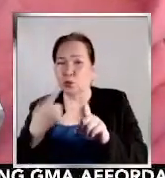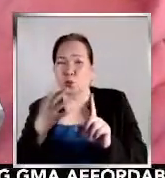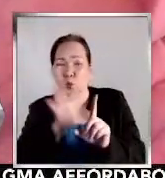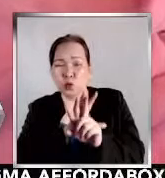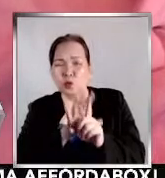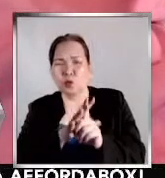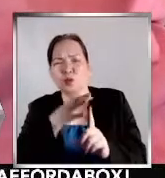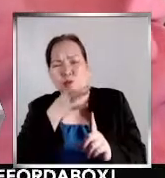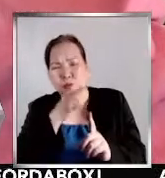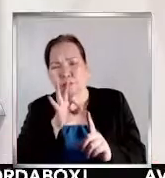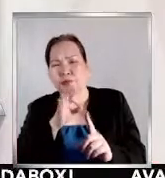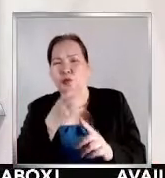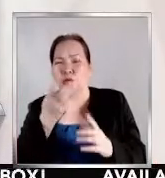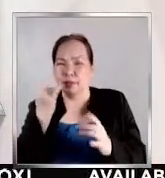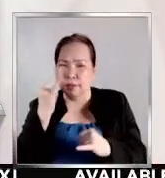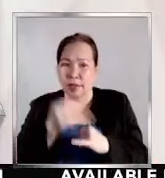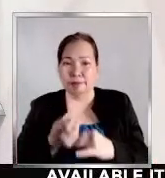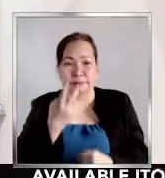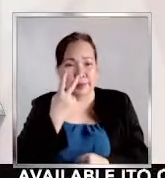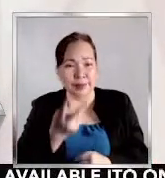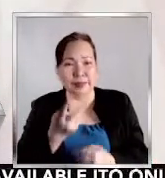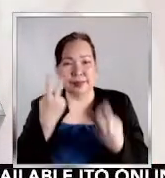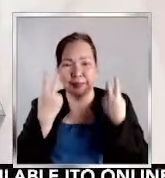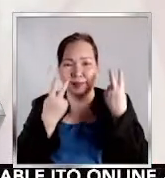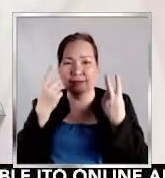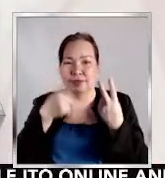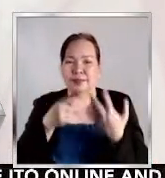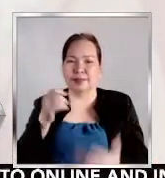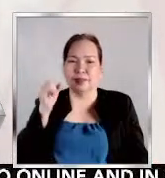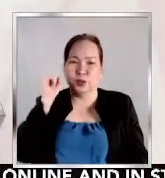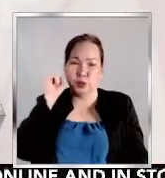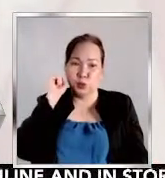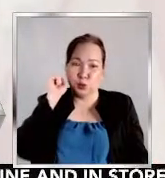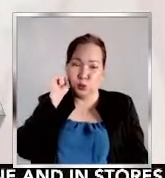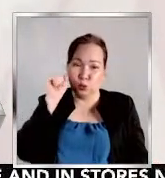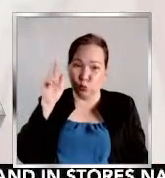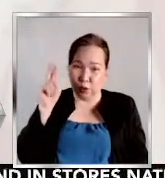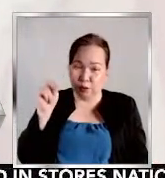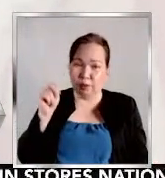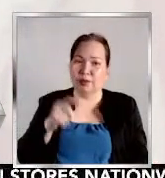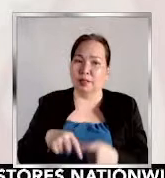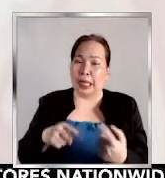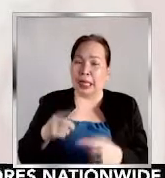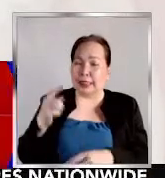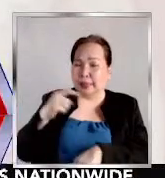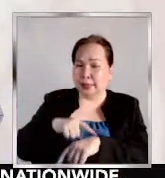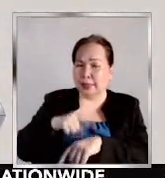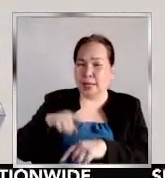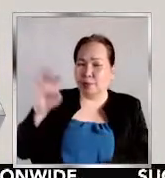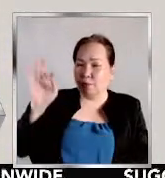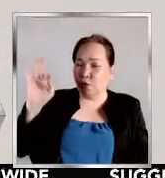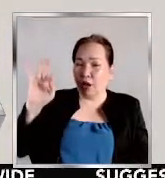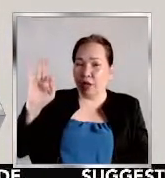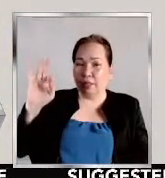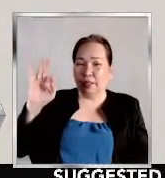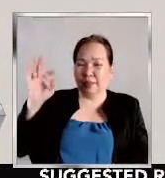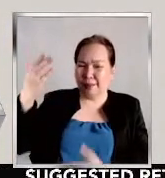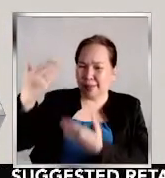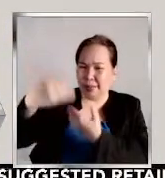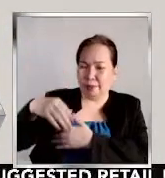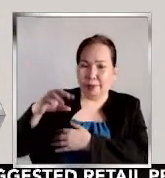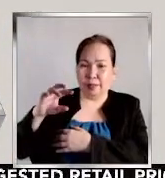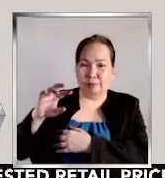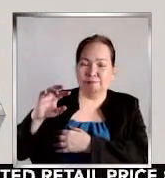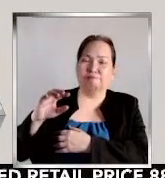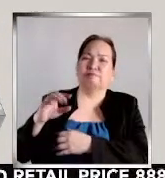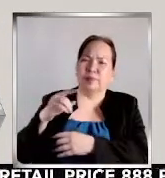sa huling pagkakataon. Gabi ng Biyernes, pumanaw si Roses sa edad na 80. Ayon kay Senator Poe, cardiopulmonary arrest